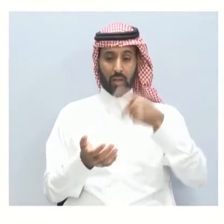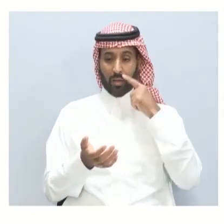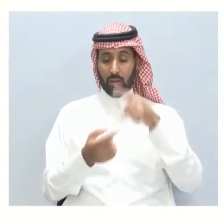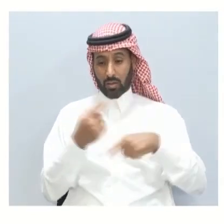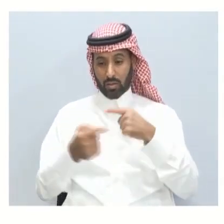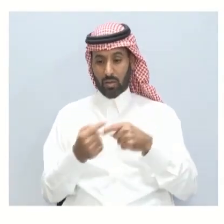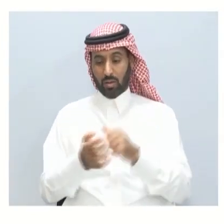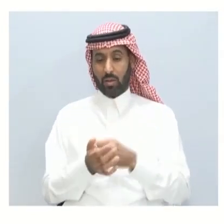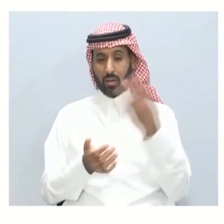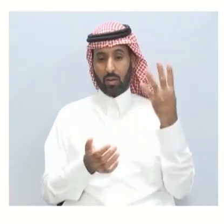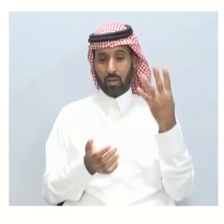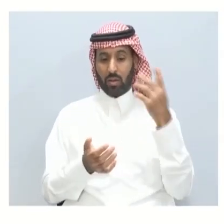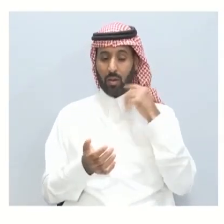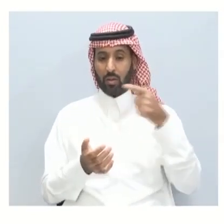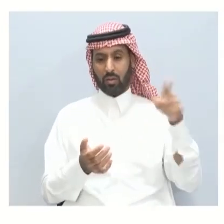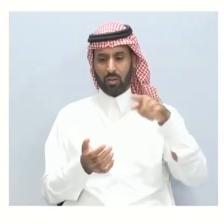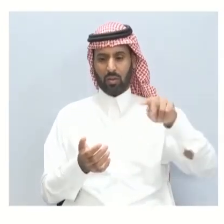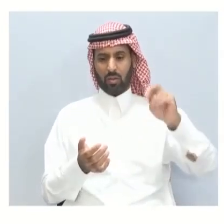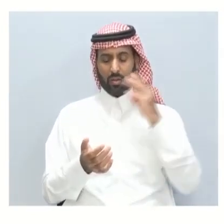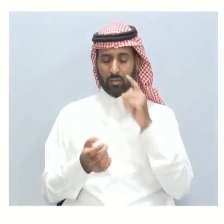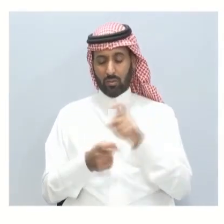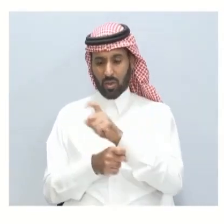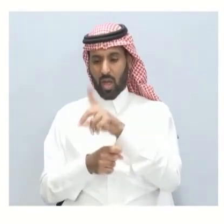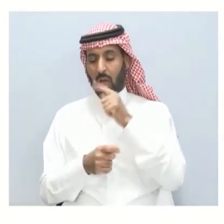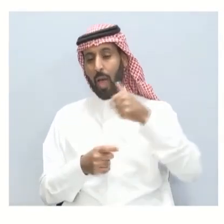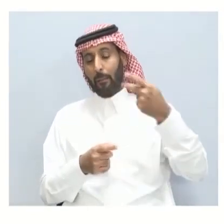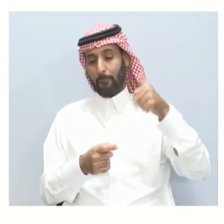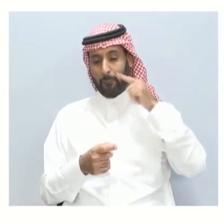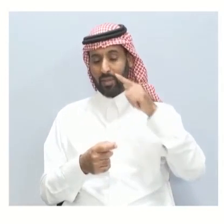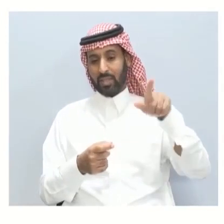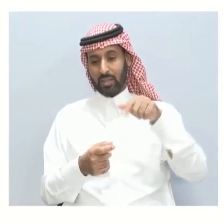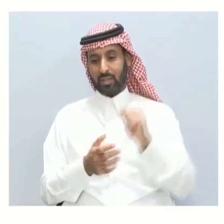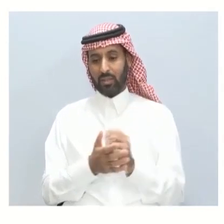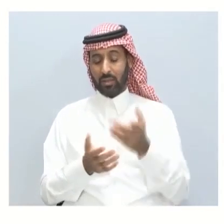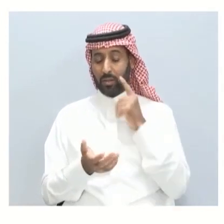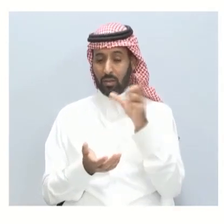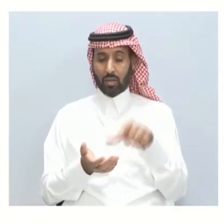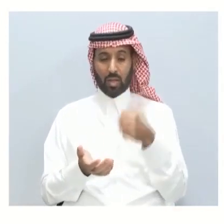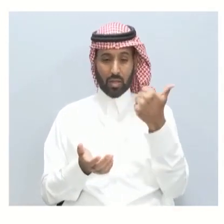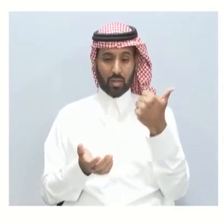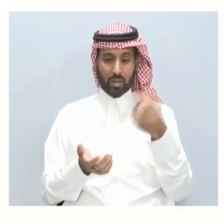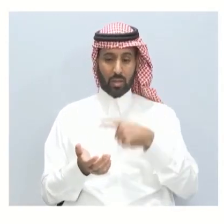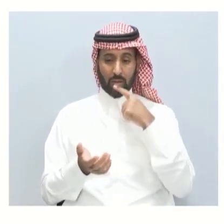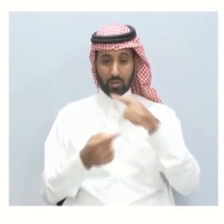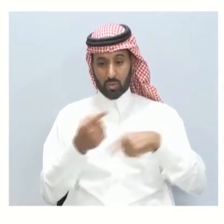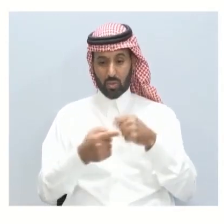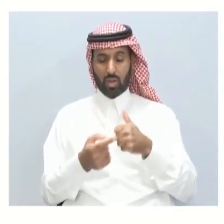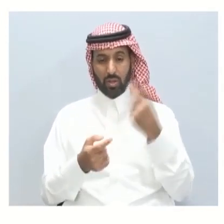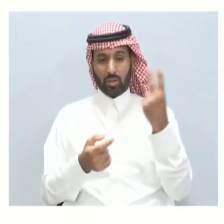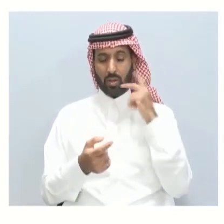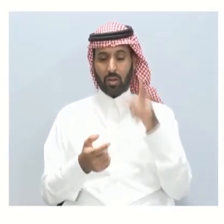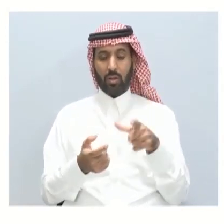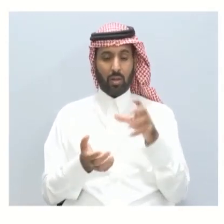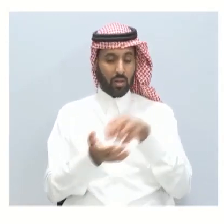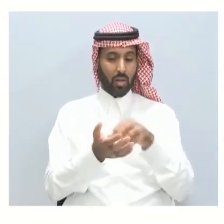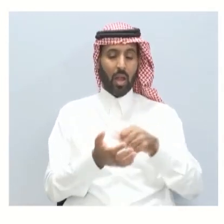والدوره الرابعه والزنك غاز نبيل في الدوره الخامسه هو الزين عنصر في المجموعه السادسه عشر والدوره الثانيه